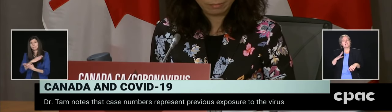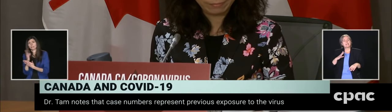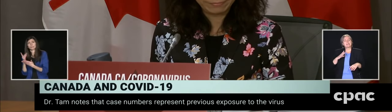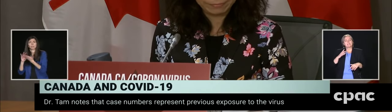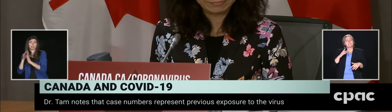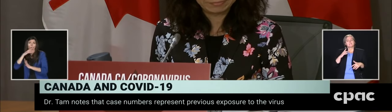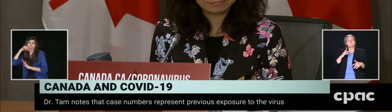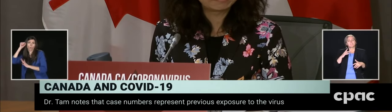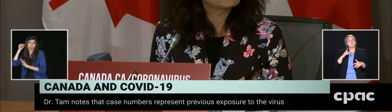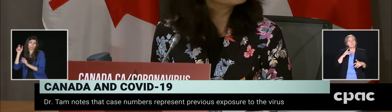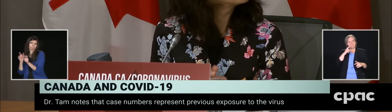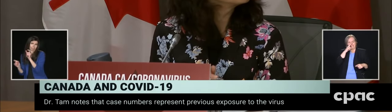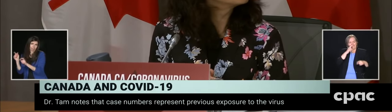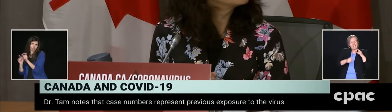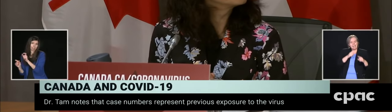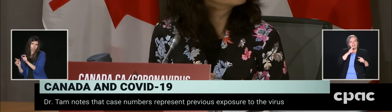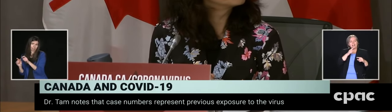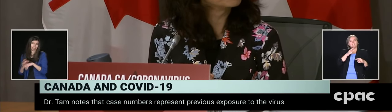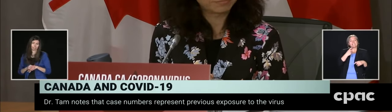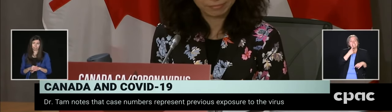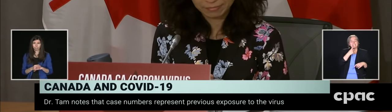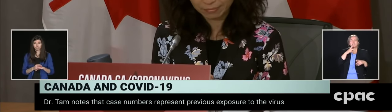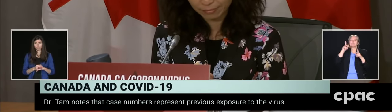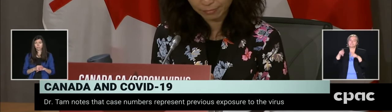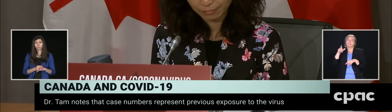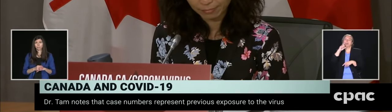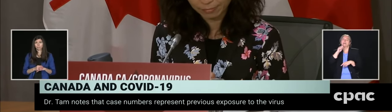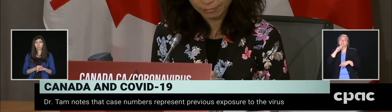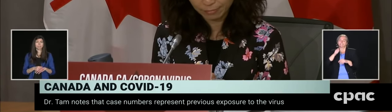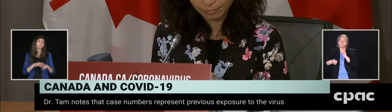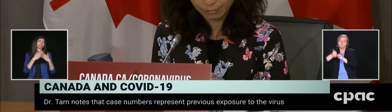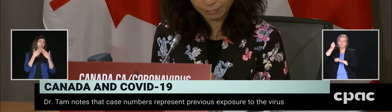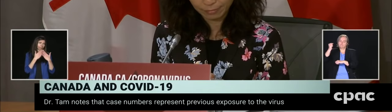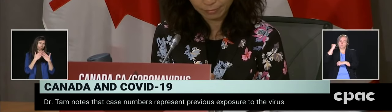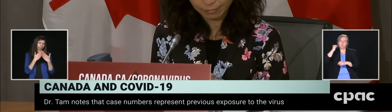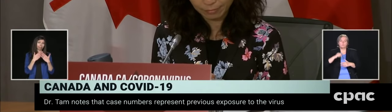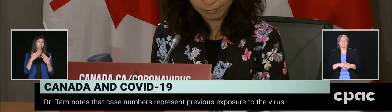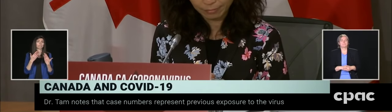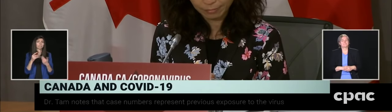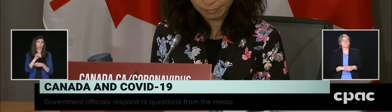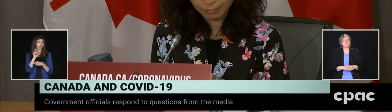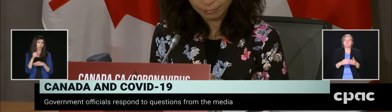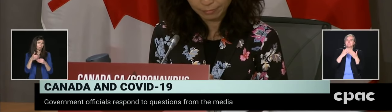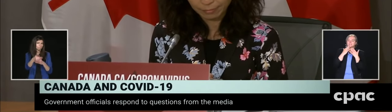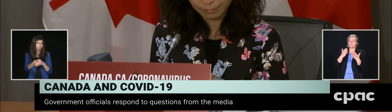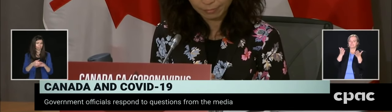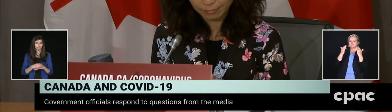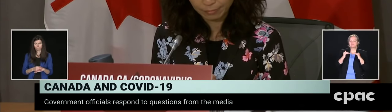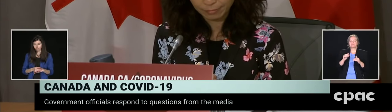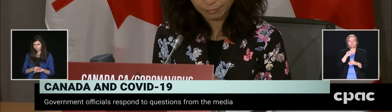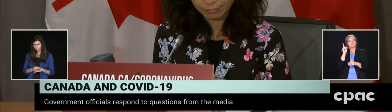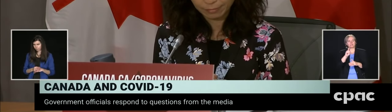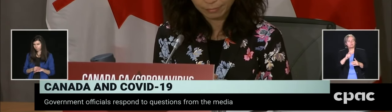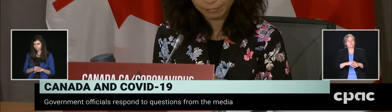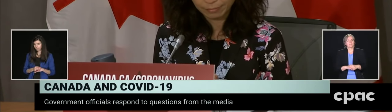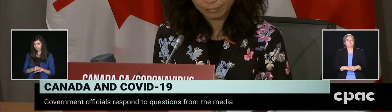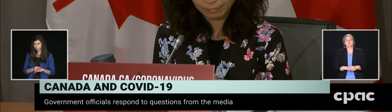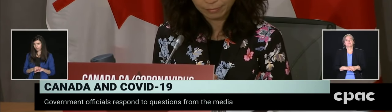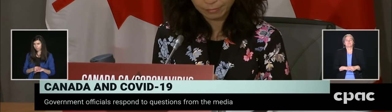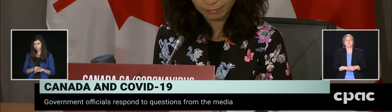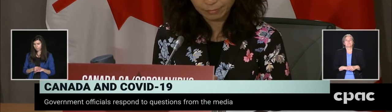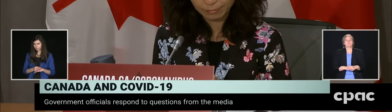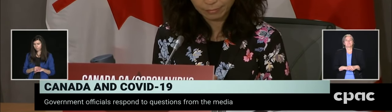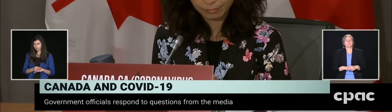Thank you. Next question. Thank you, merci. La question suivante